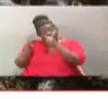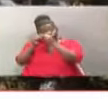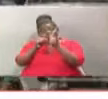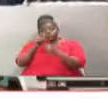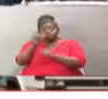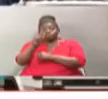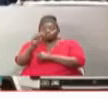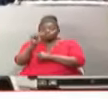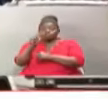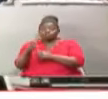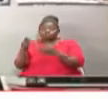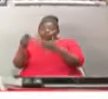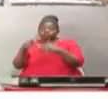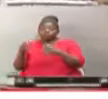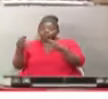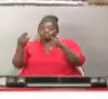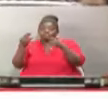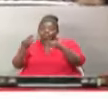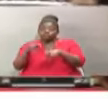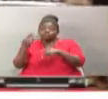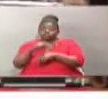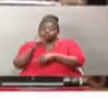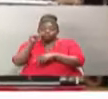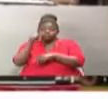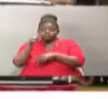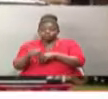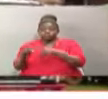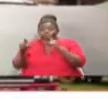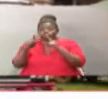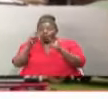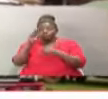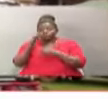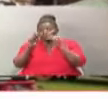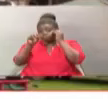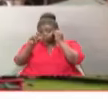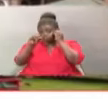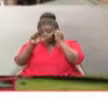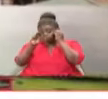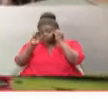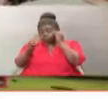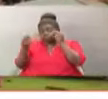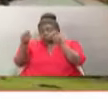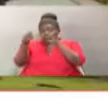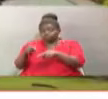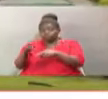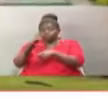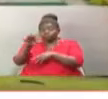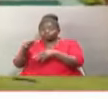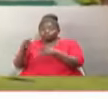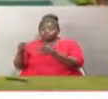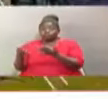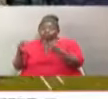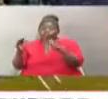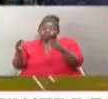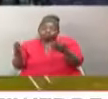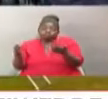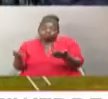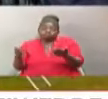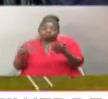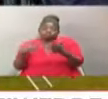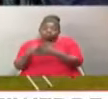ziwedde nga kyakubeerawo olunaku olw'enkya ku Silver Spring Hotel e Bugoloobi. Wetutuukidde mu kifo kino nga stage eri mu kuzimbibwanga